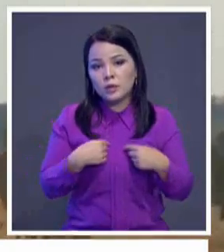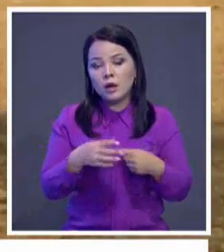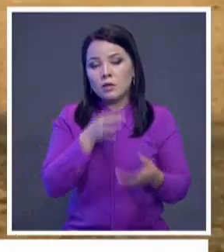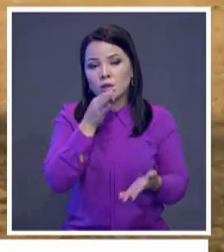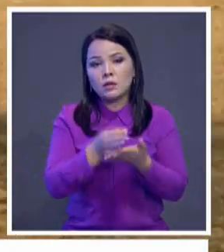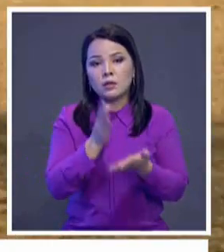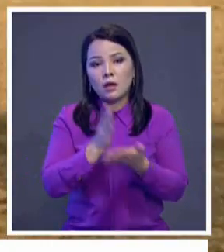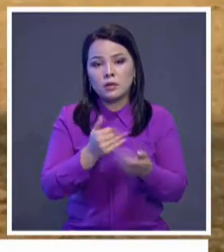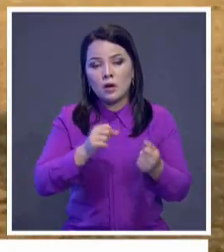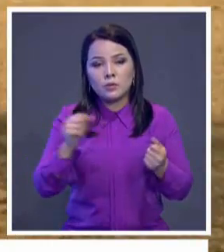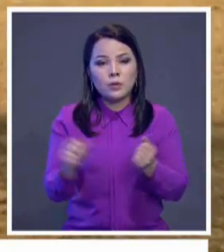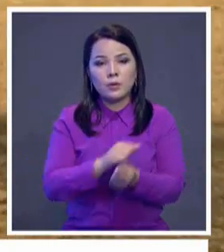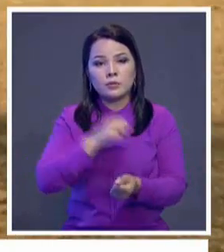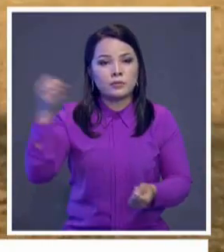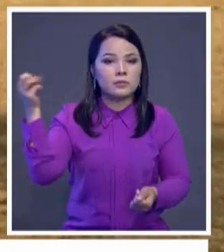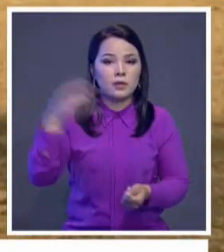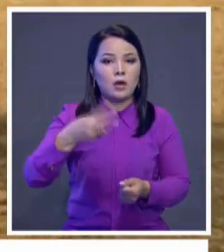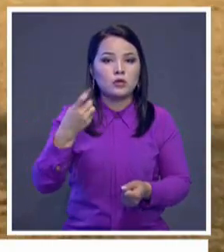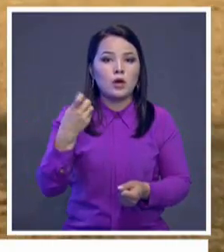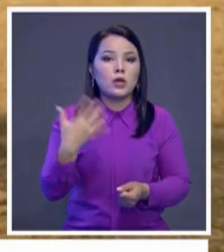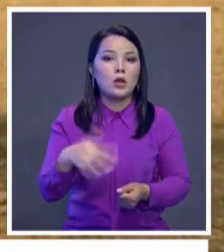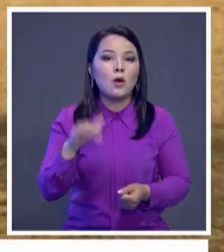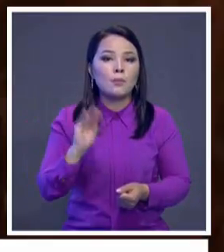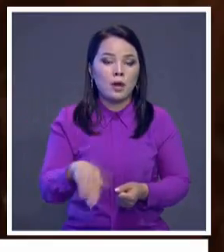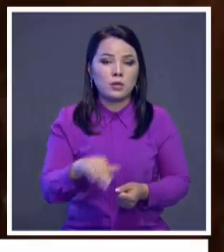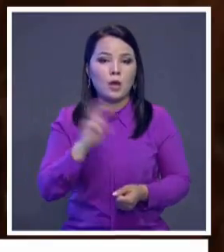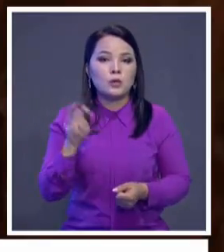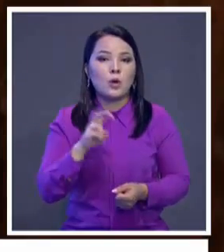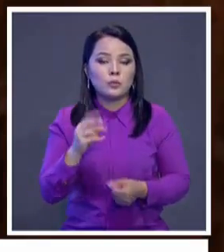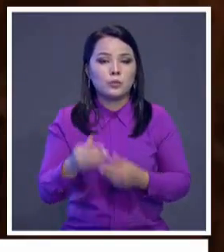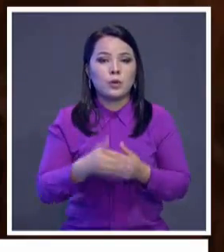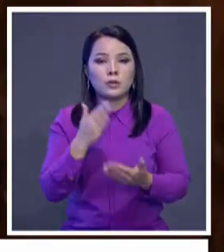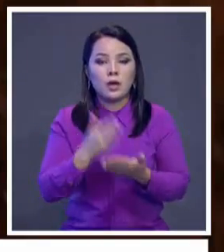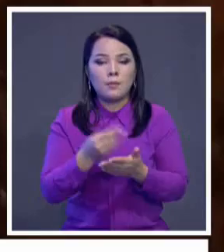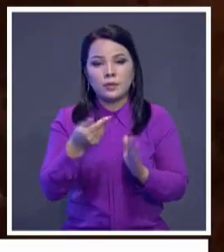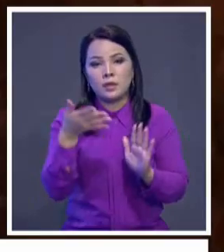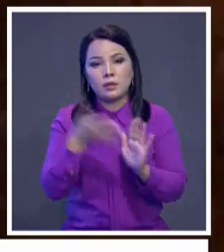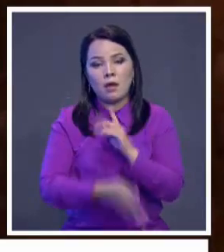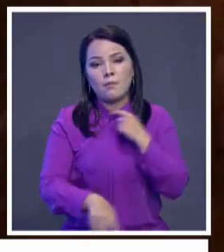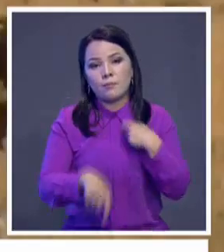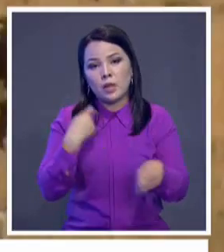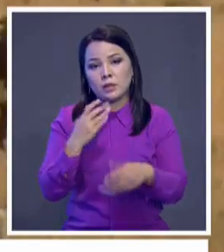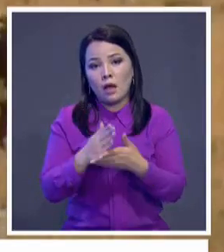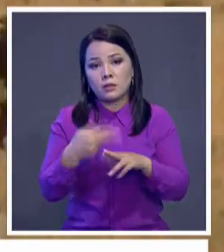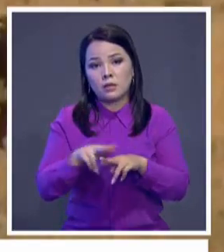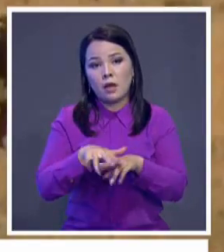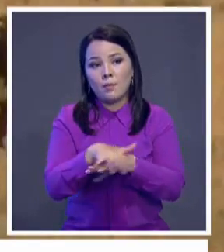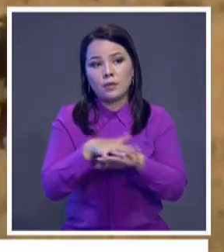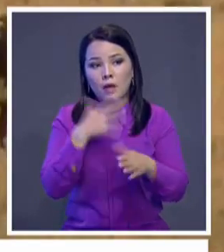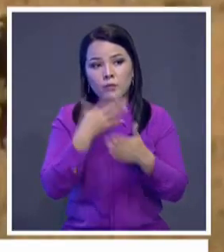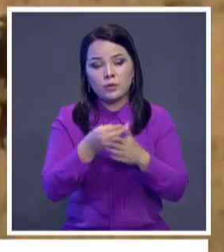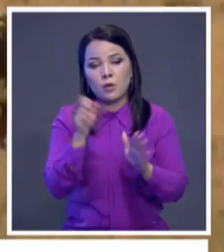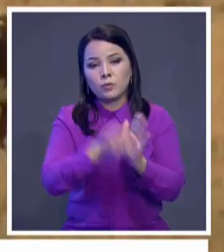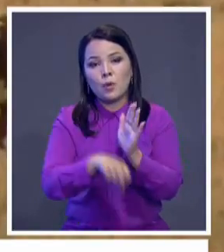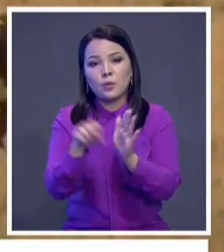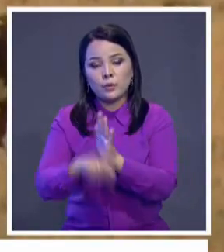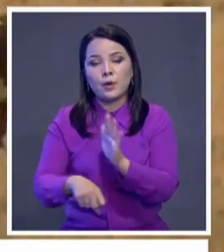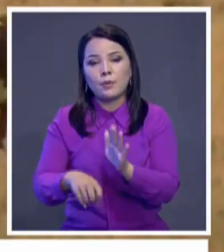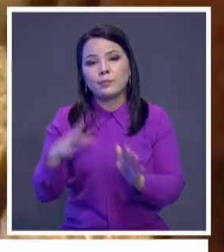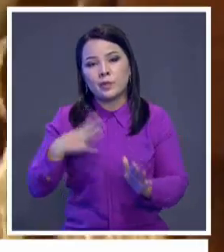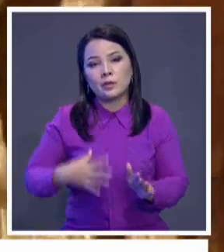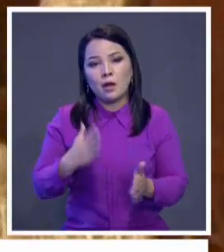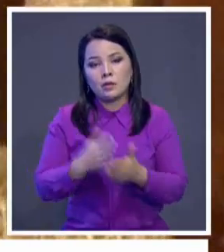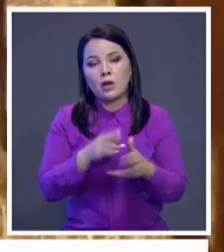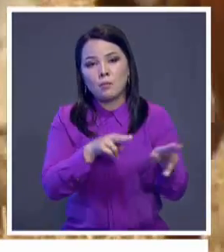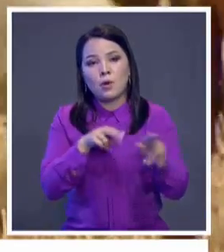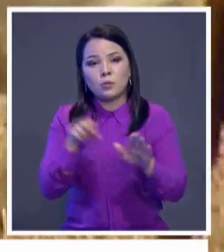Фермердің сөзінше ол қуаңшылықтан биыл 150 мың долларға жуық шығынға батты. Бұған қоса баптап өсірген үй малын өз қолымен қырып тастауға мәжбүр